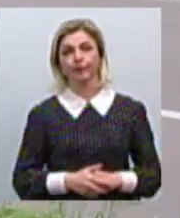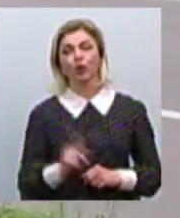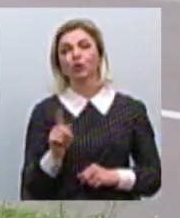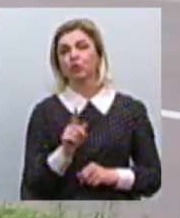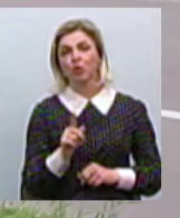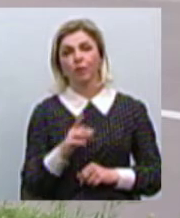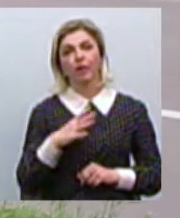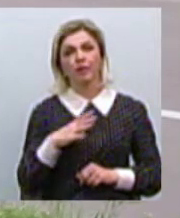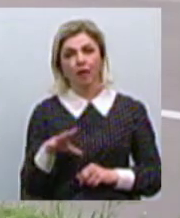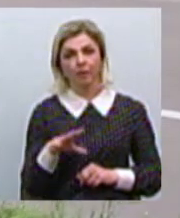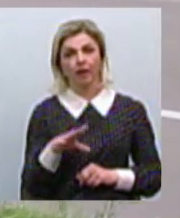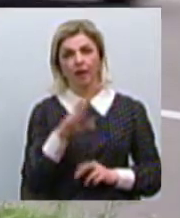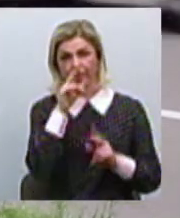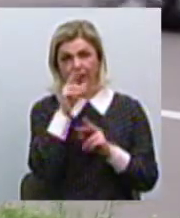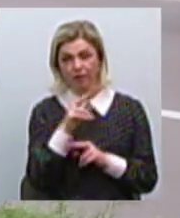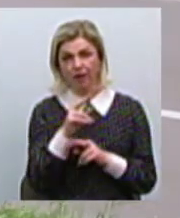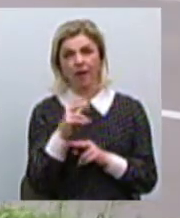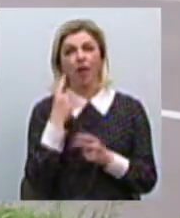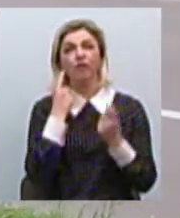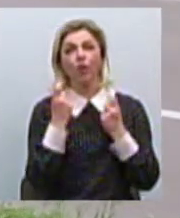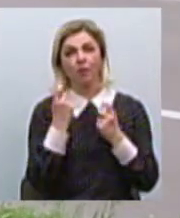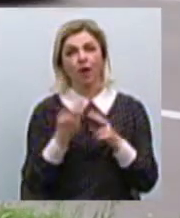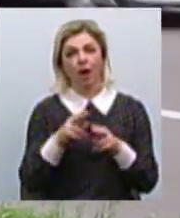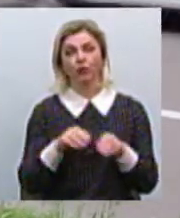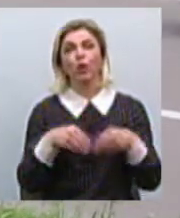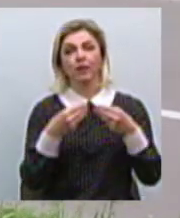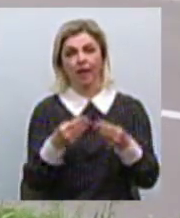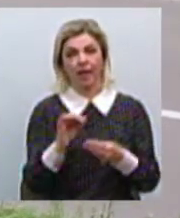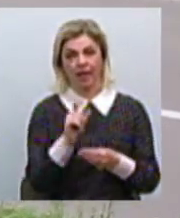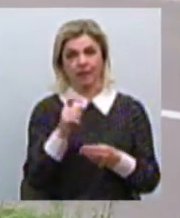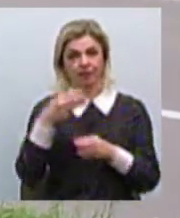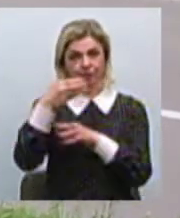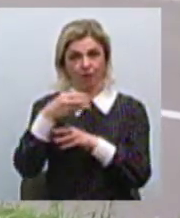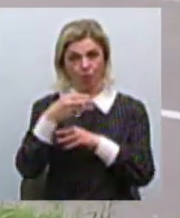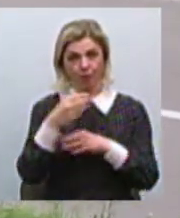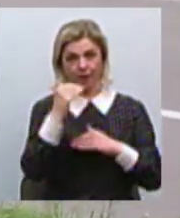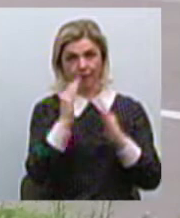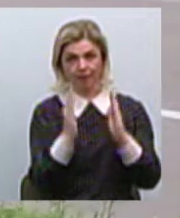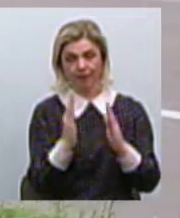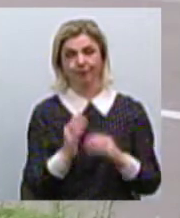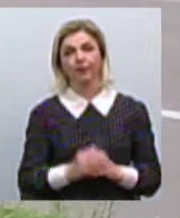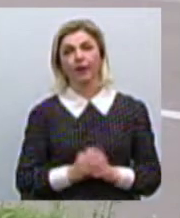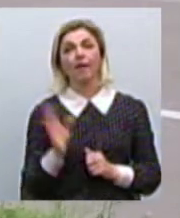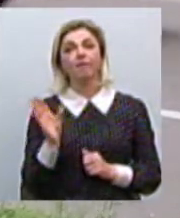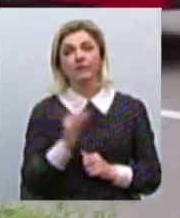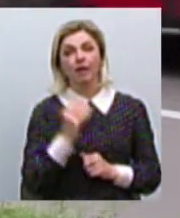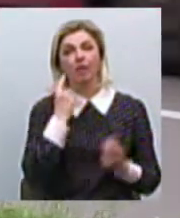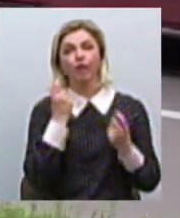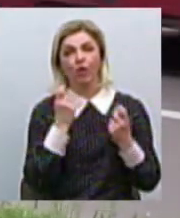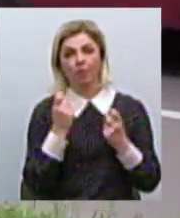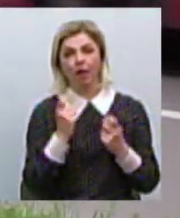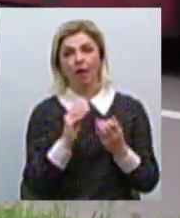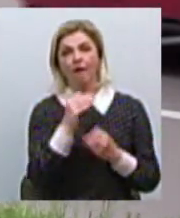було викривлень даних, які надаються з комплекса, всі інформаційні файли,